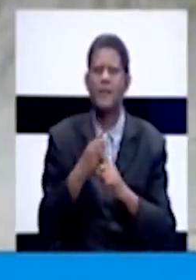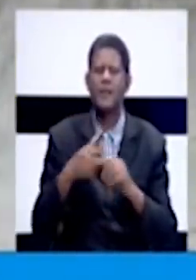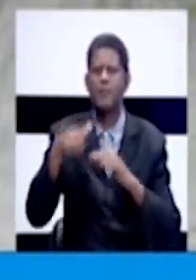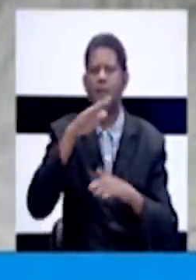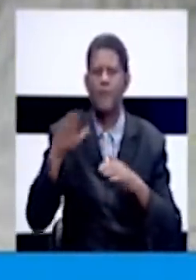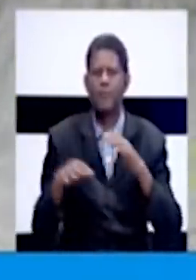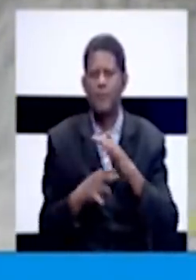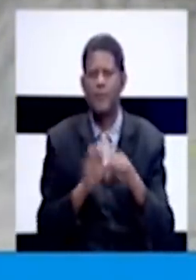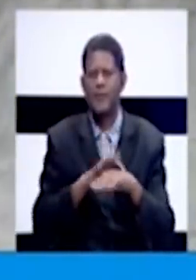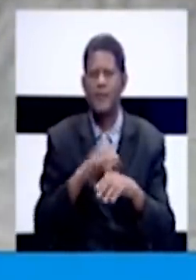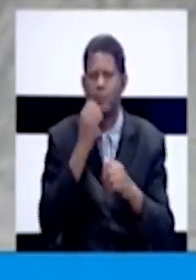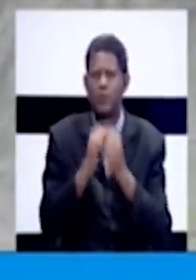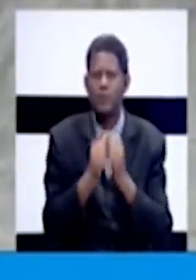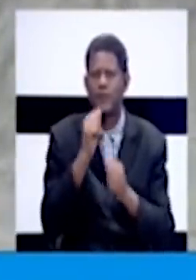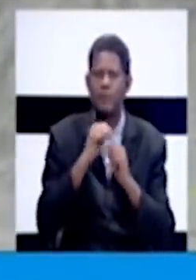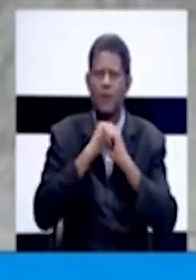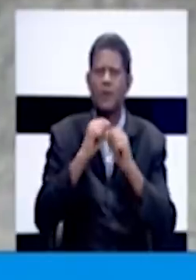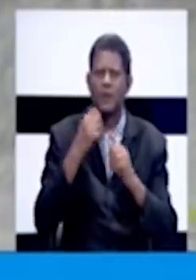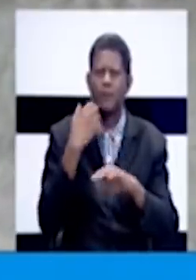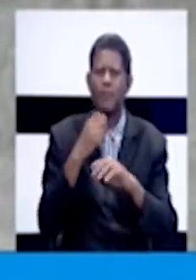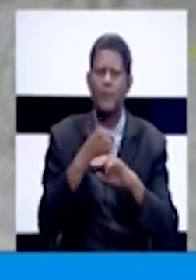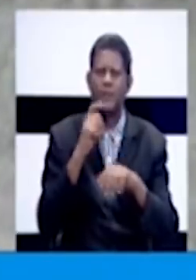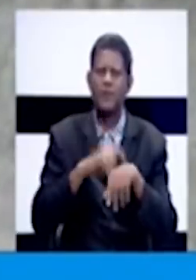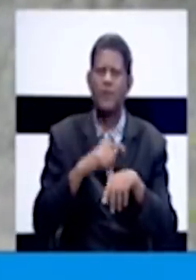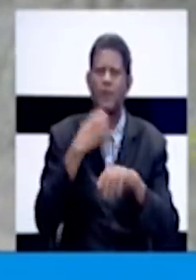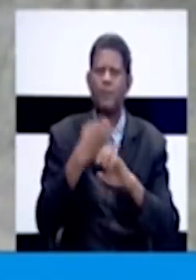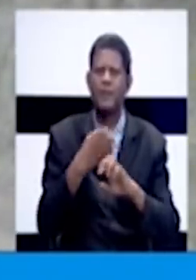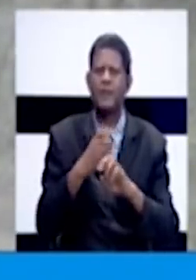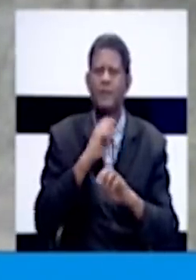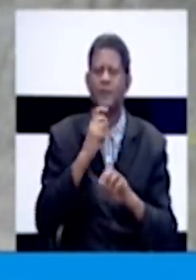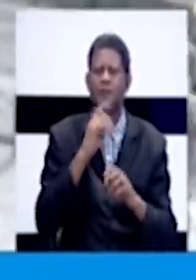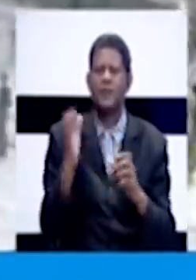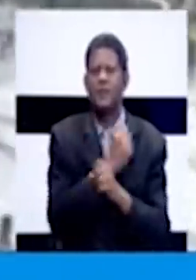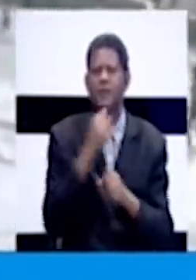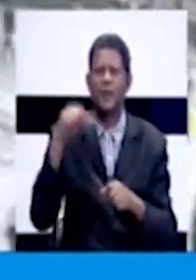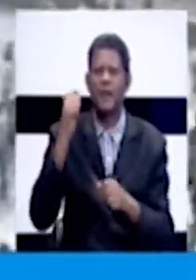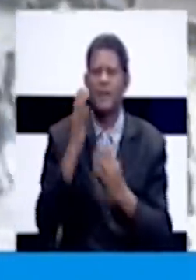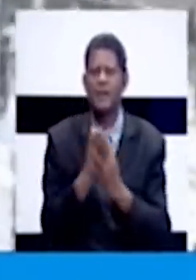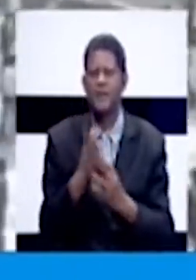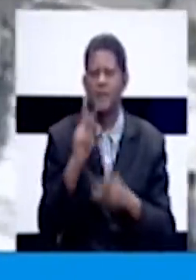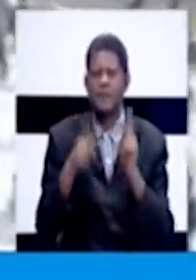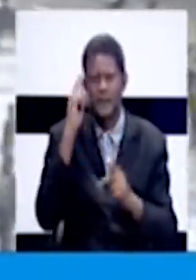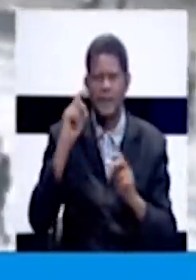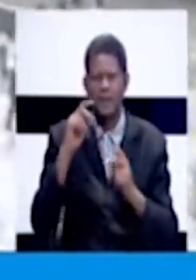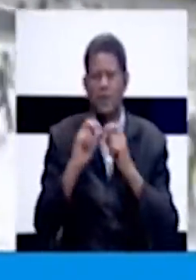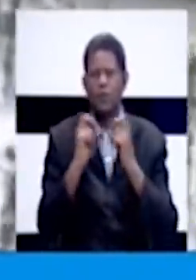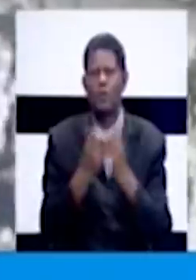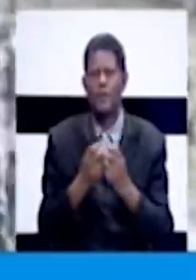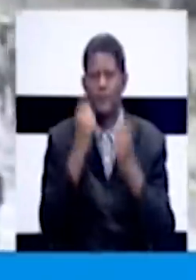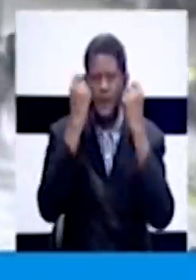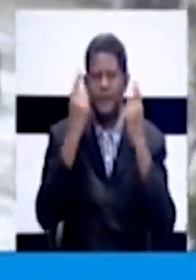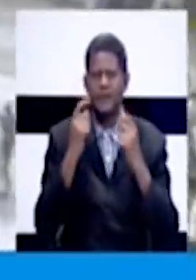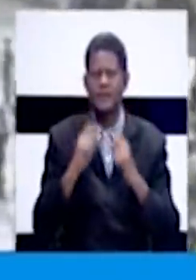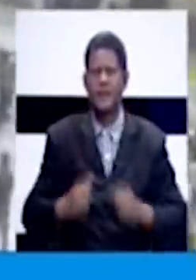ዝዘንብ ቅንቡላታት ደርጊ መኪቱ በቢግዜኡ ከበድትን ቀለትን ወታሃደራዊ ናውቲ እናመንዝዐ ብካሊእ መዳይ ድማ ህዝቢ ትግራይ ክውደብ ክነቅሕን ክዓጥቕን ፖለቲካዊ